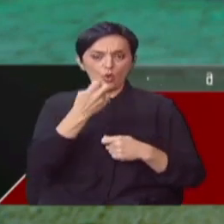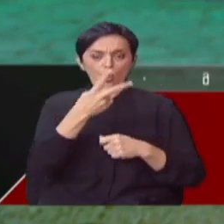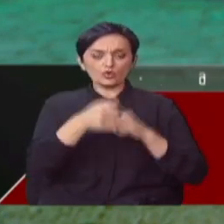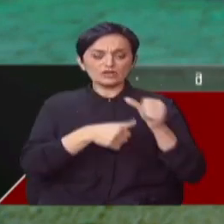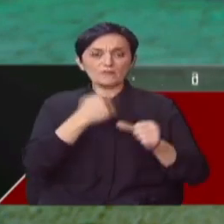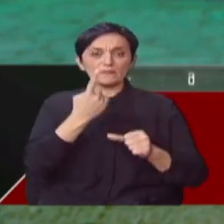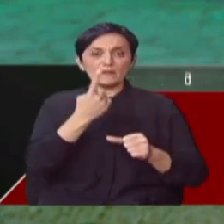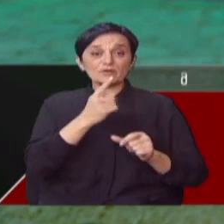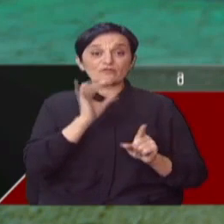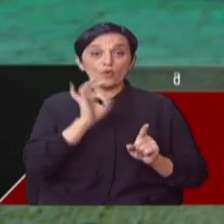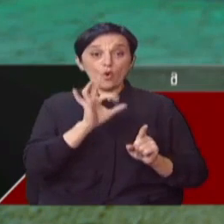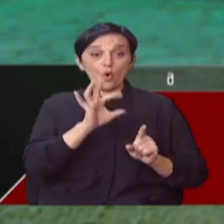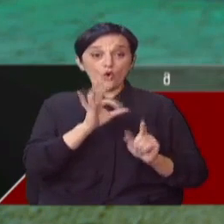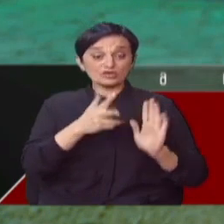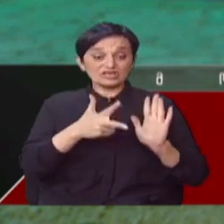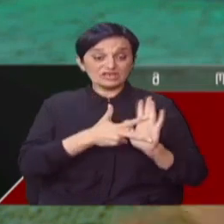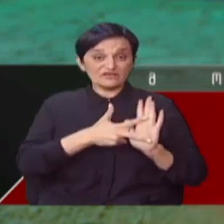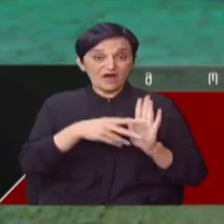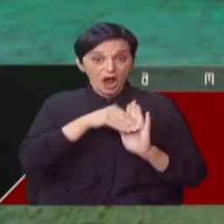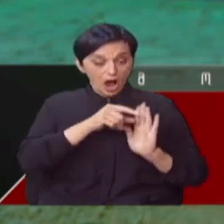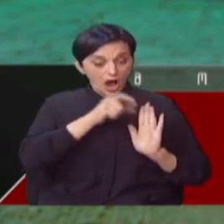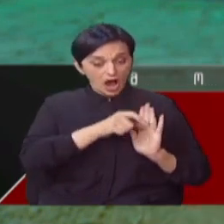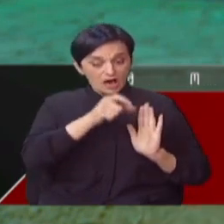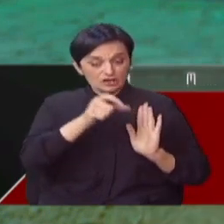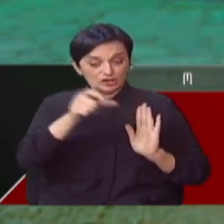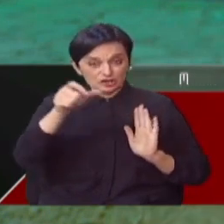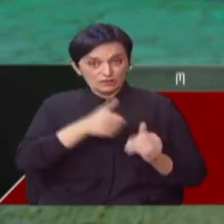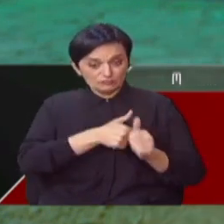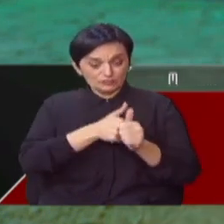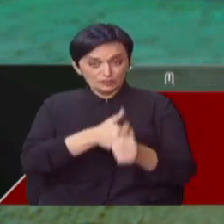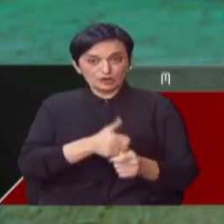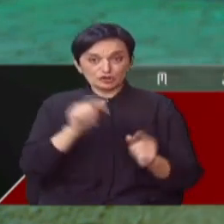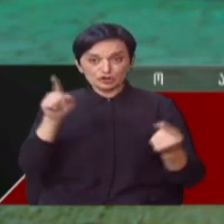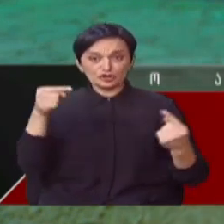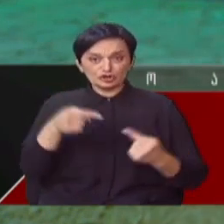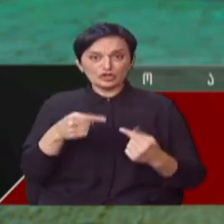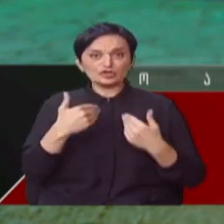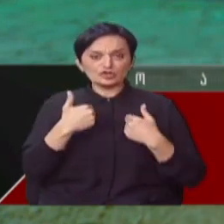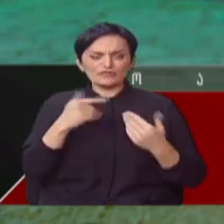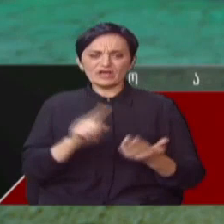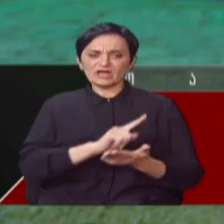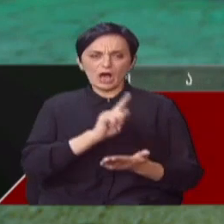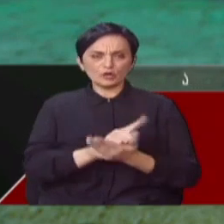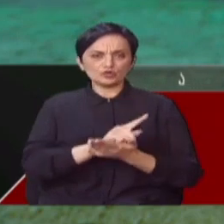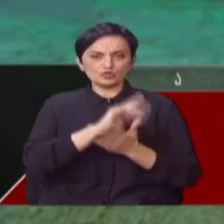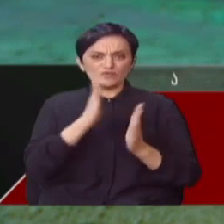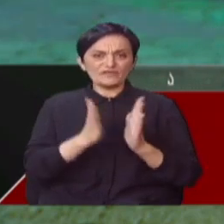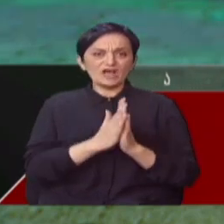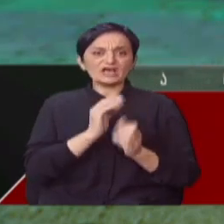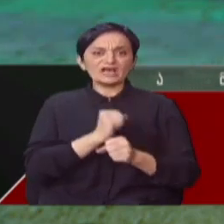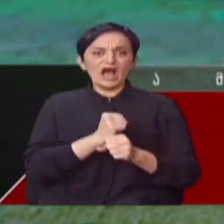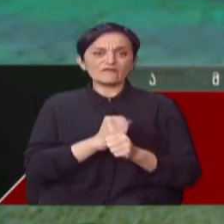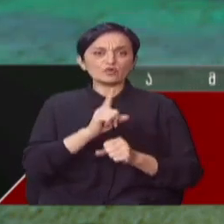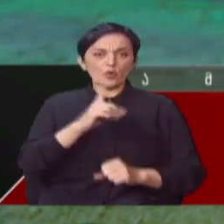წლის 1 ოქტომბრიდან რვა არჩევნების ზედიზედ მიყოლებით და შესაბამისად ჩვენ აუცილებლად ყველაფერს გავაკეთებთ იმისთვის